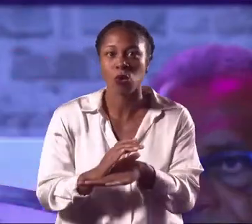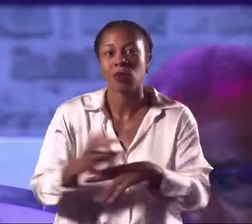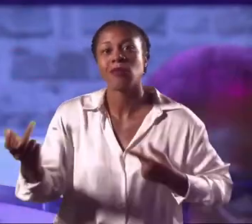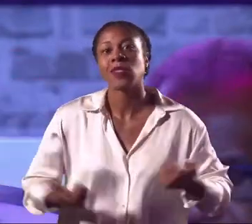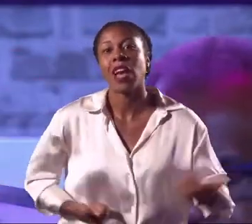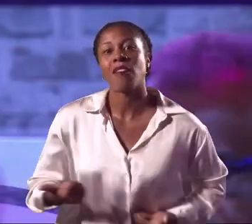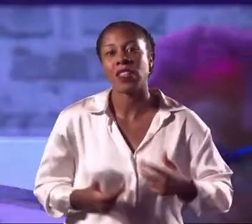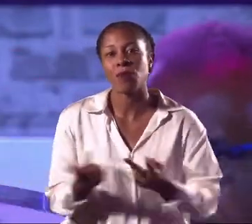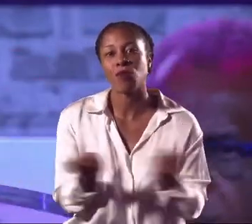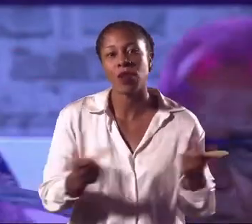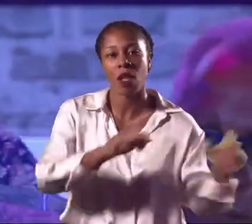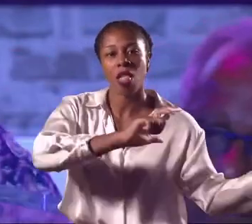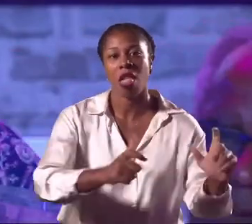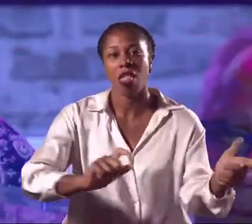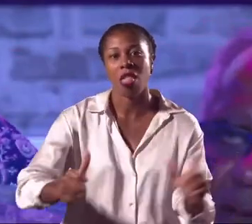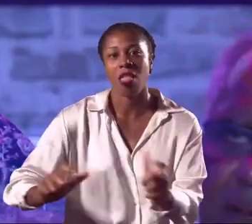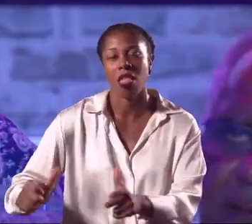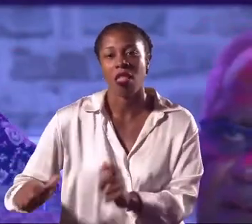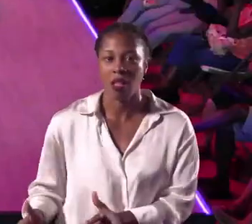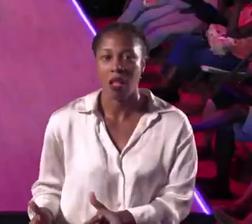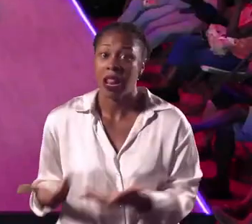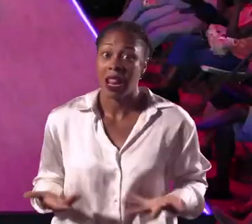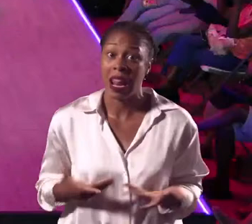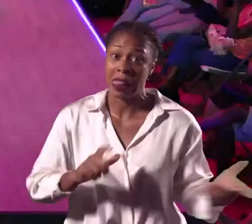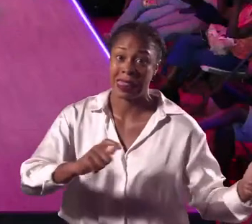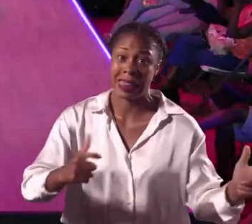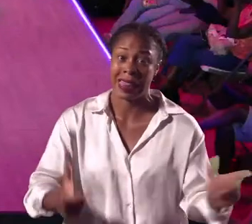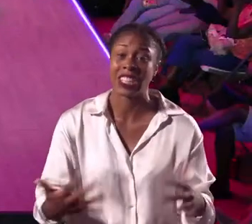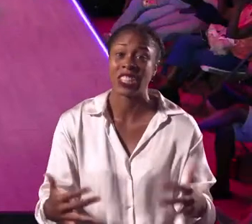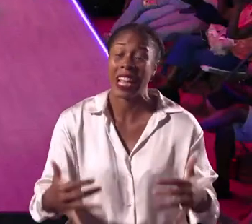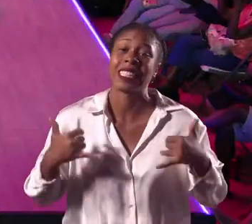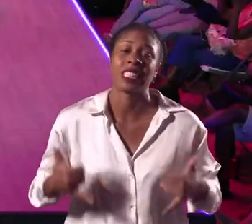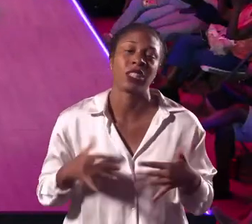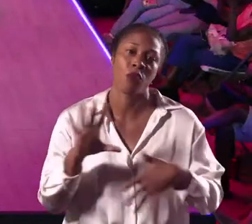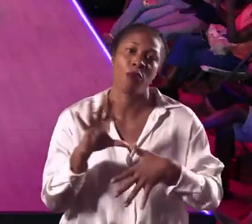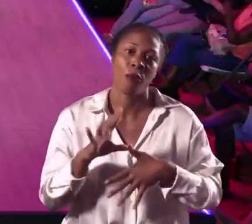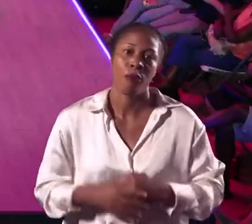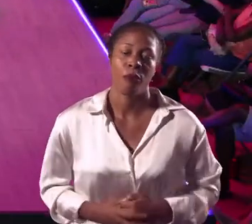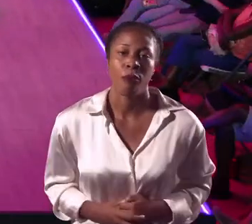services publics qui sont déjà en sale état ici en Guadeloupe.